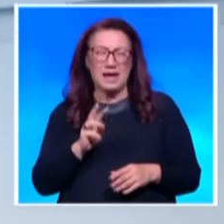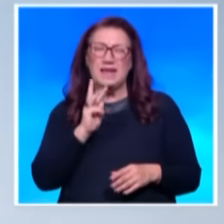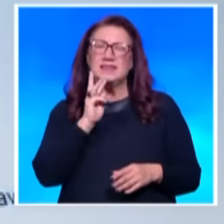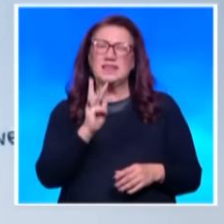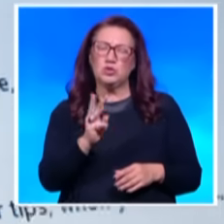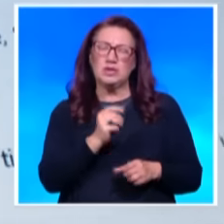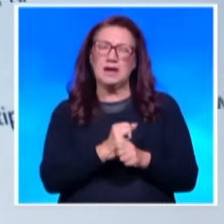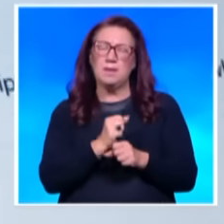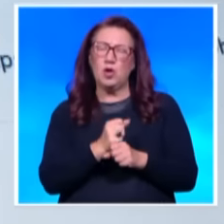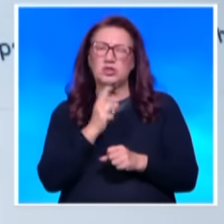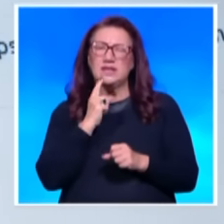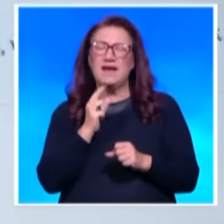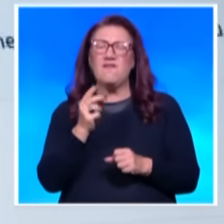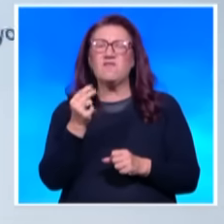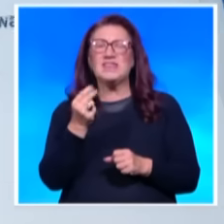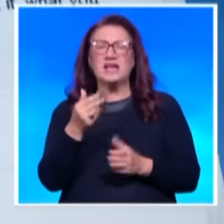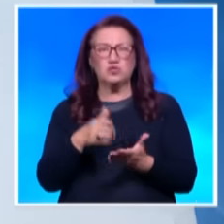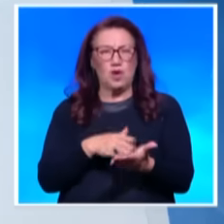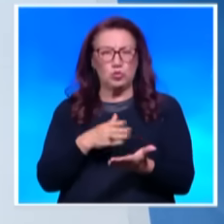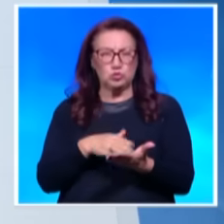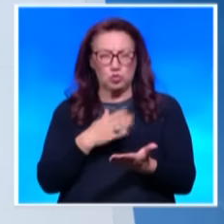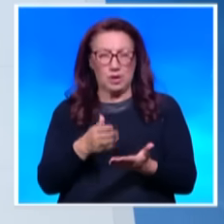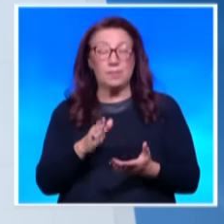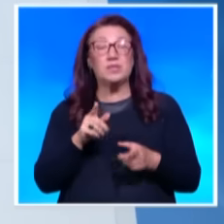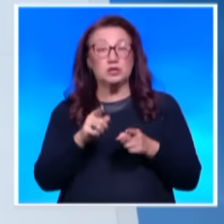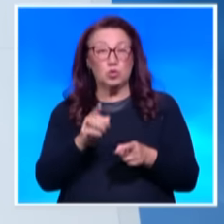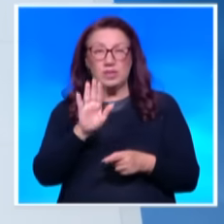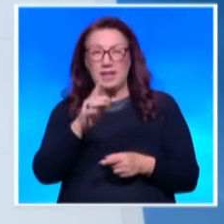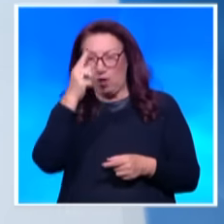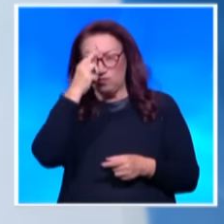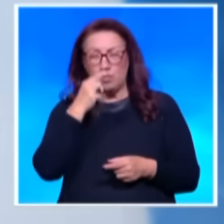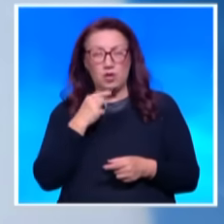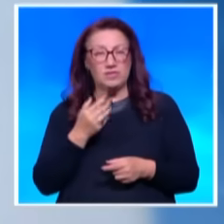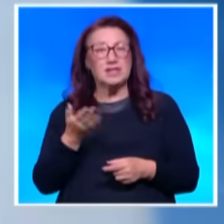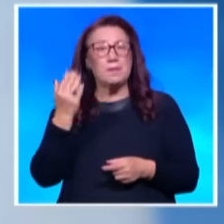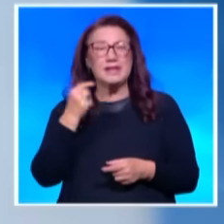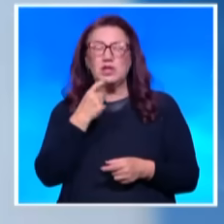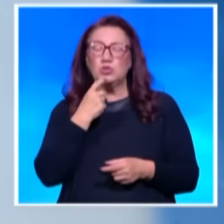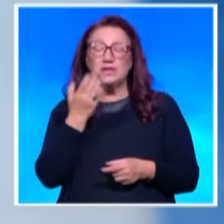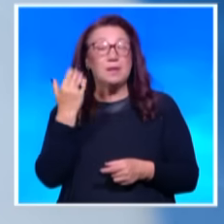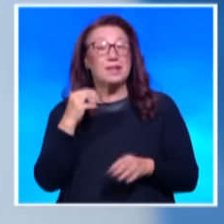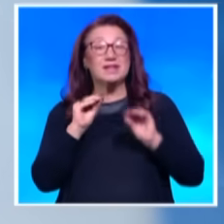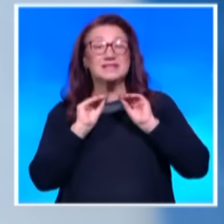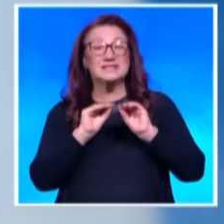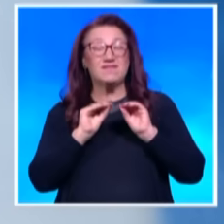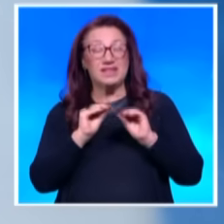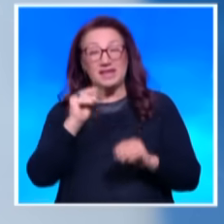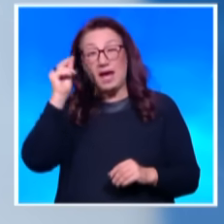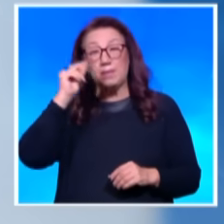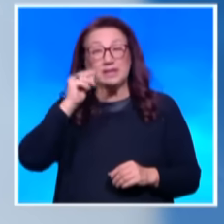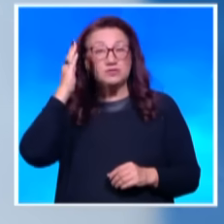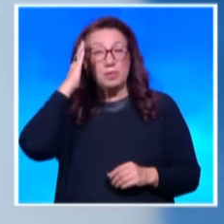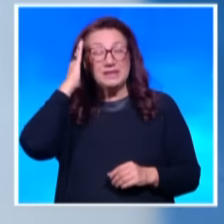услуги. Според профила му в LinkedIn, преди години е бил съветник в Българското министерство на енергетиката.